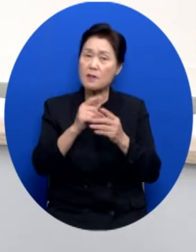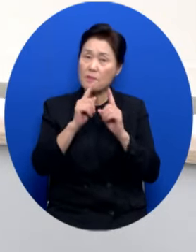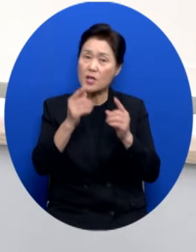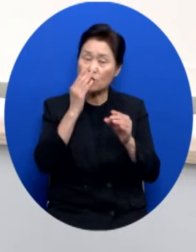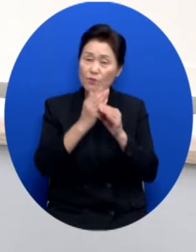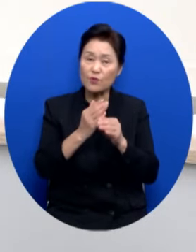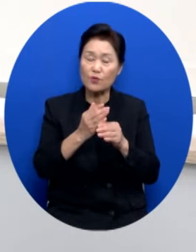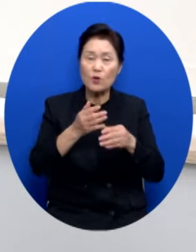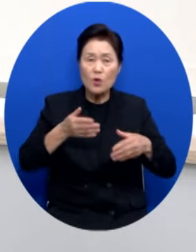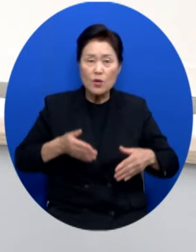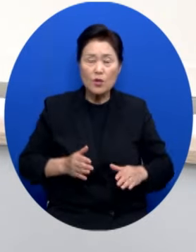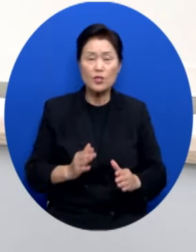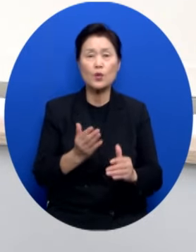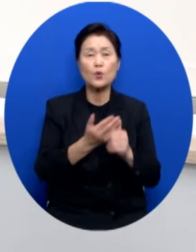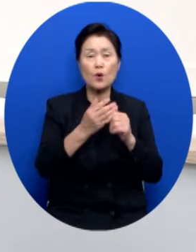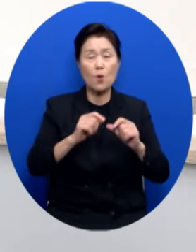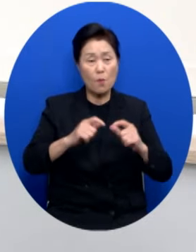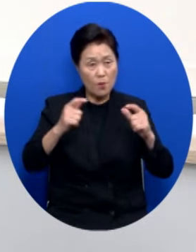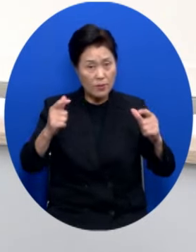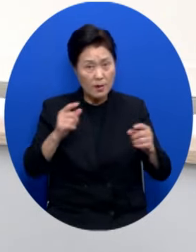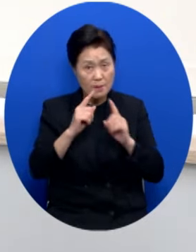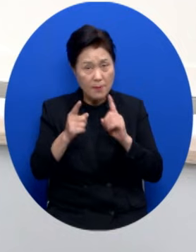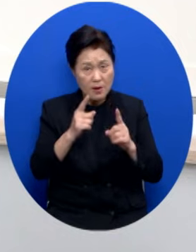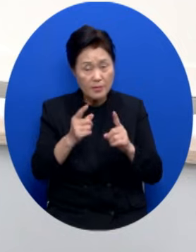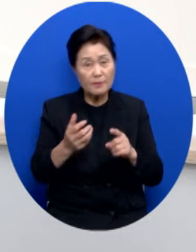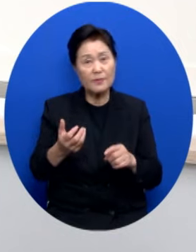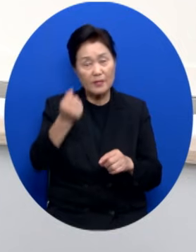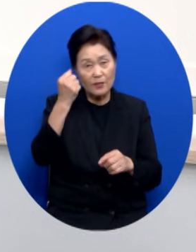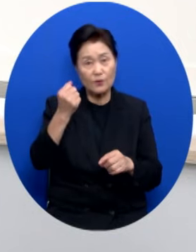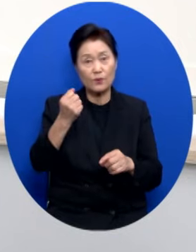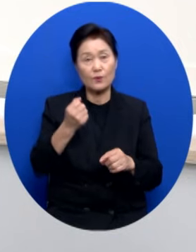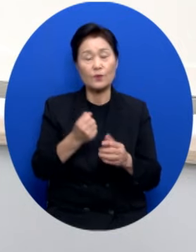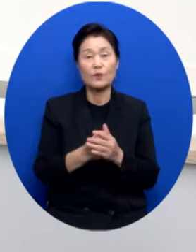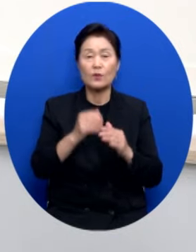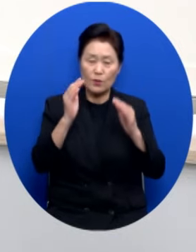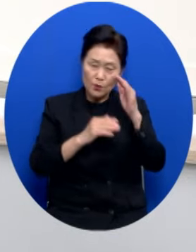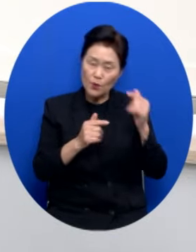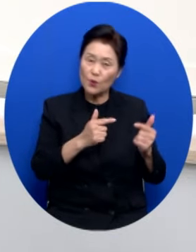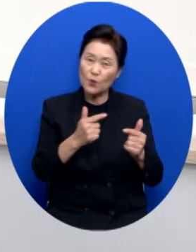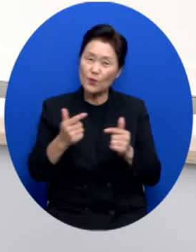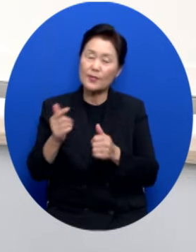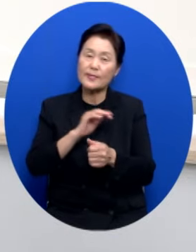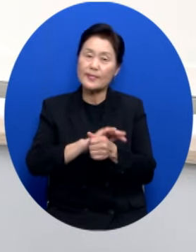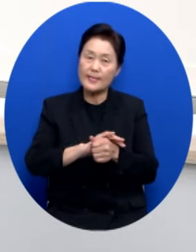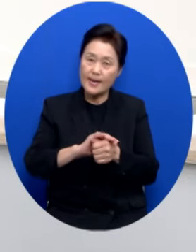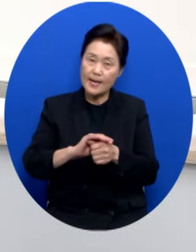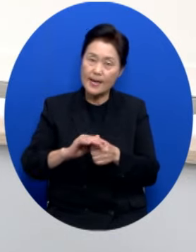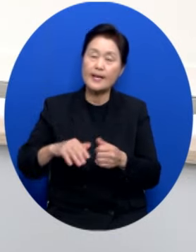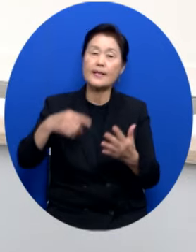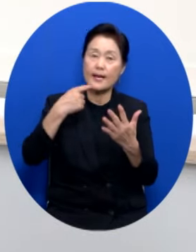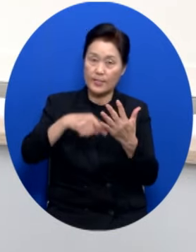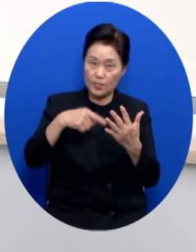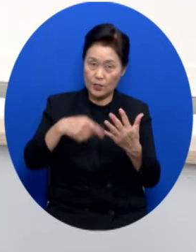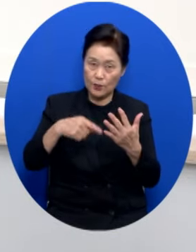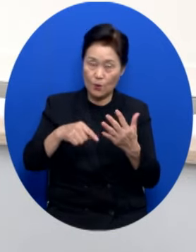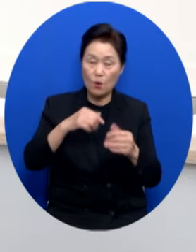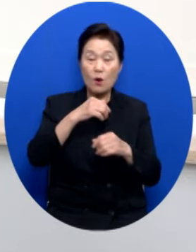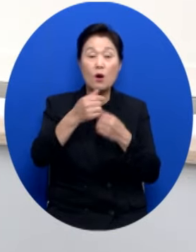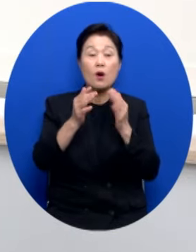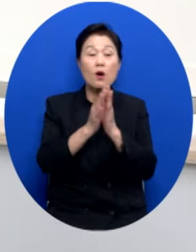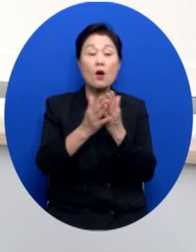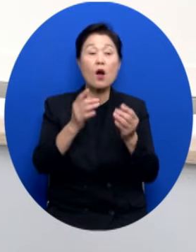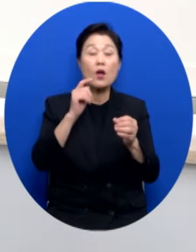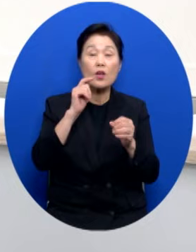우리가 그 말씀의 가치를 따라서 성도들을 잘 가르치고 그래 성경적인